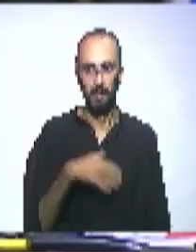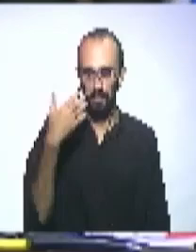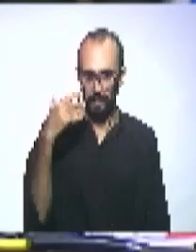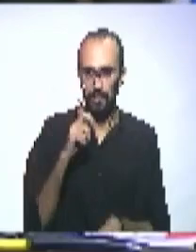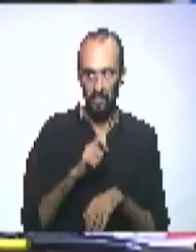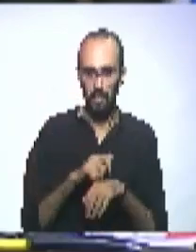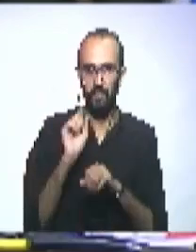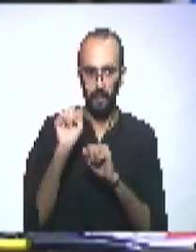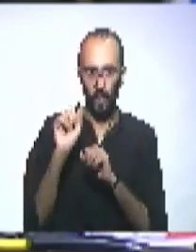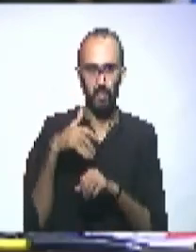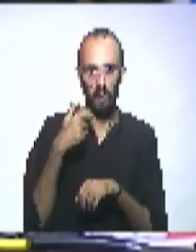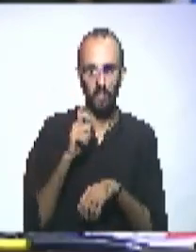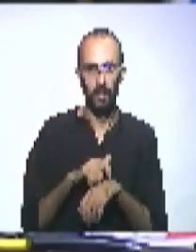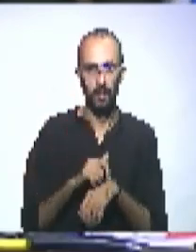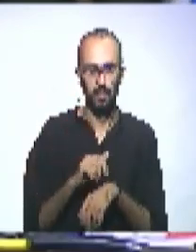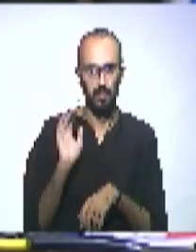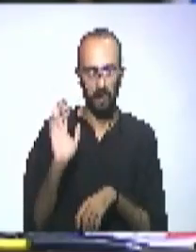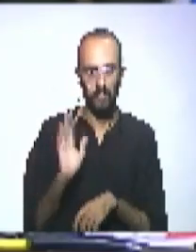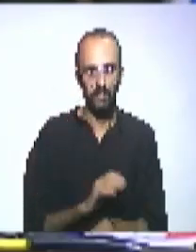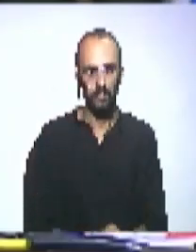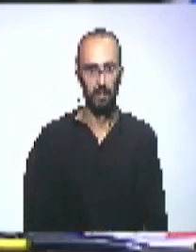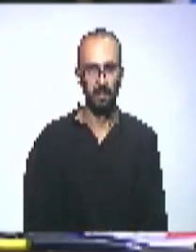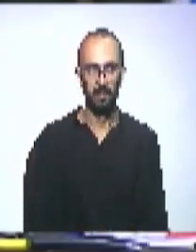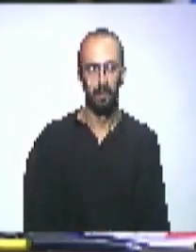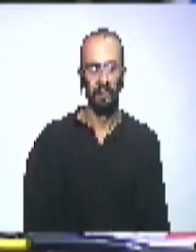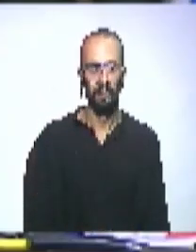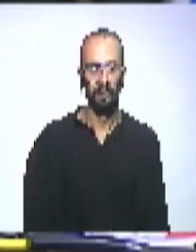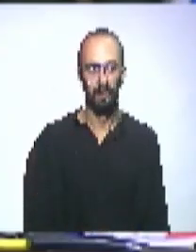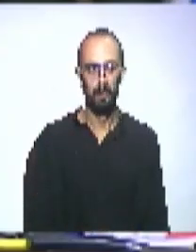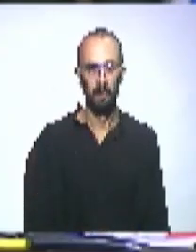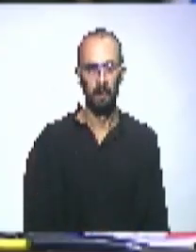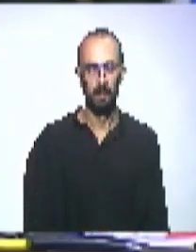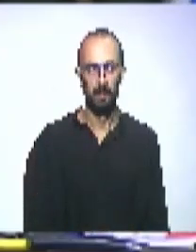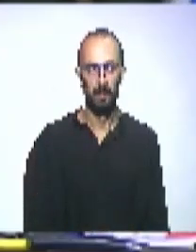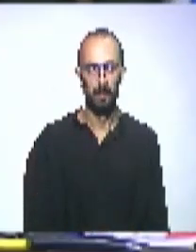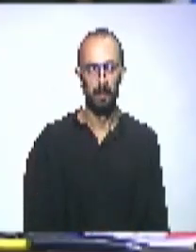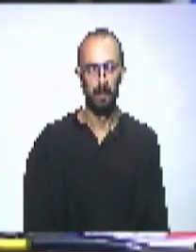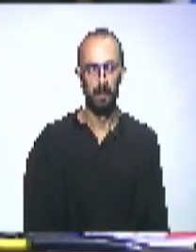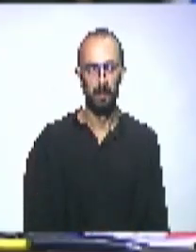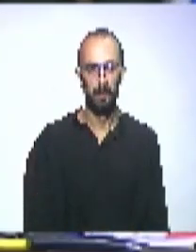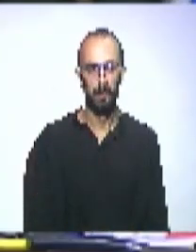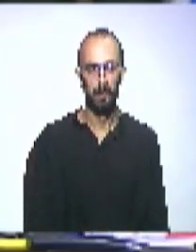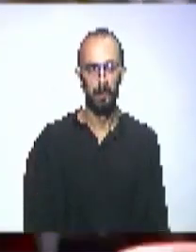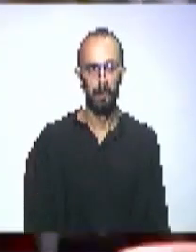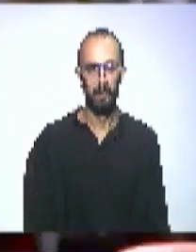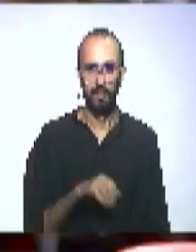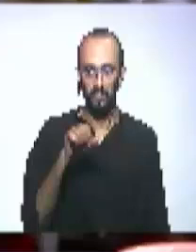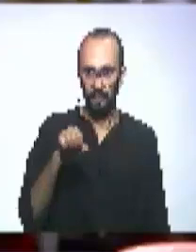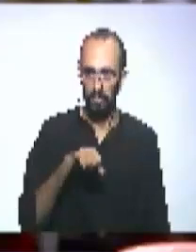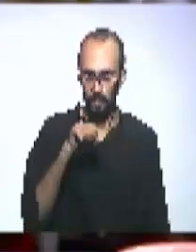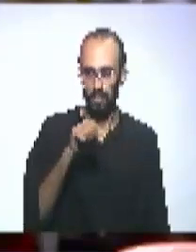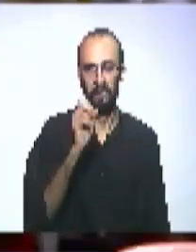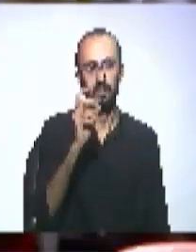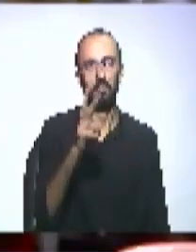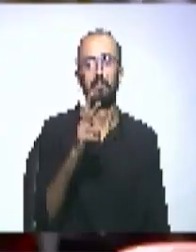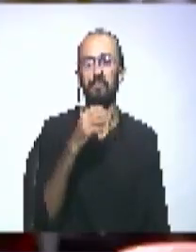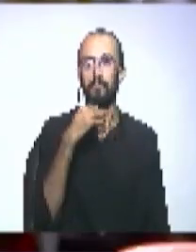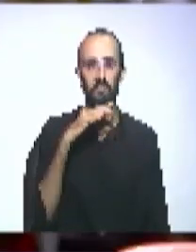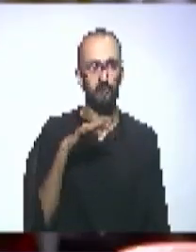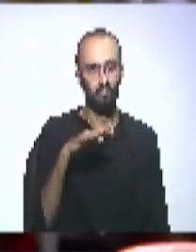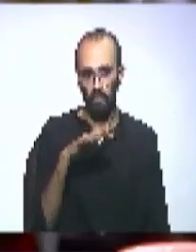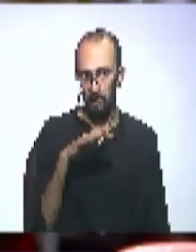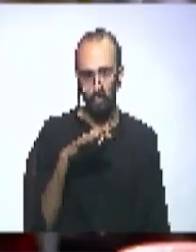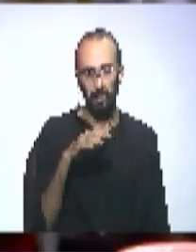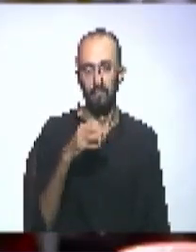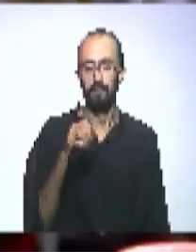ليها استخداماتها. معانا قطعه، اربع قطع فراخ، معانا اربع فصوص ثوم. حضرتك تستعملي مفرمه زي دي اهلا وسهلا، ما